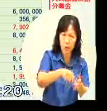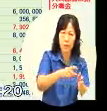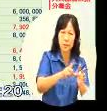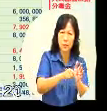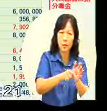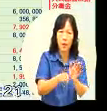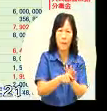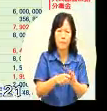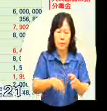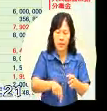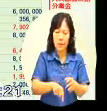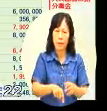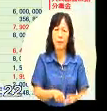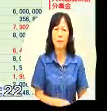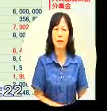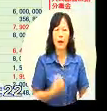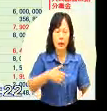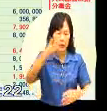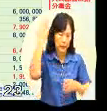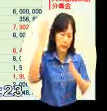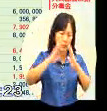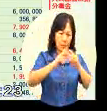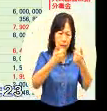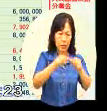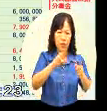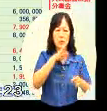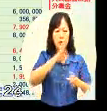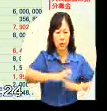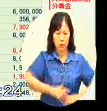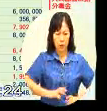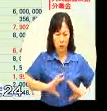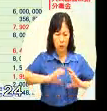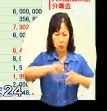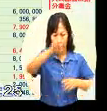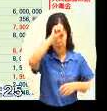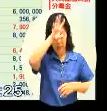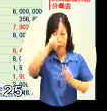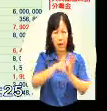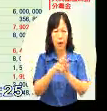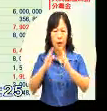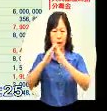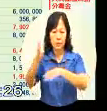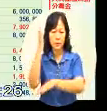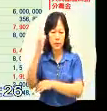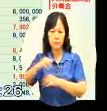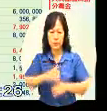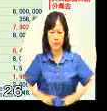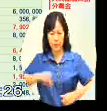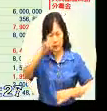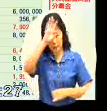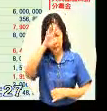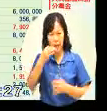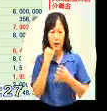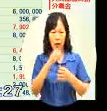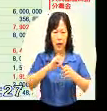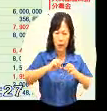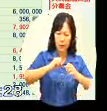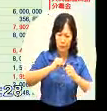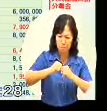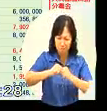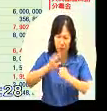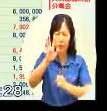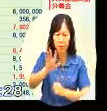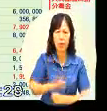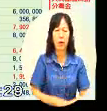当初是议会是国民党的，市政府是民进党的，府会在政党斗争